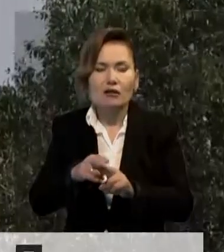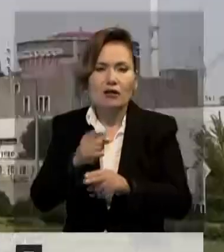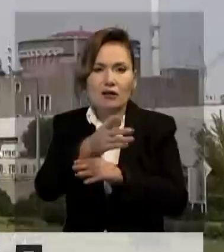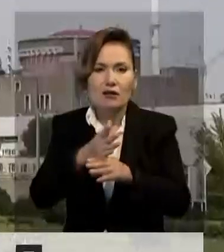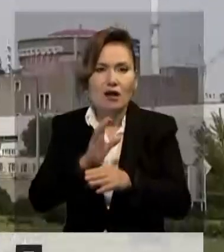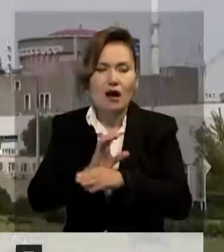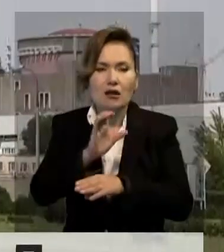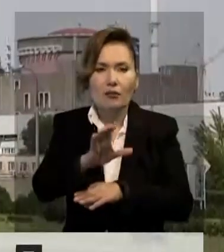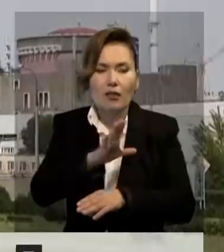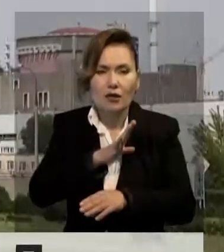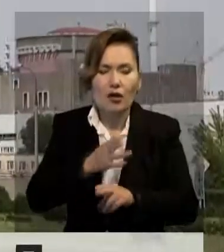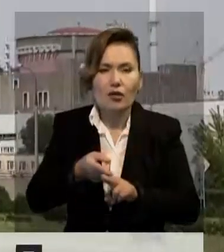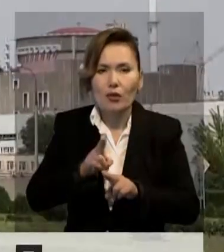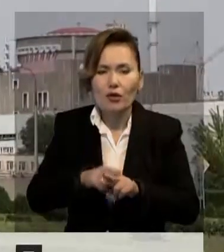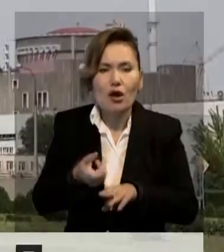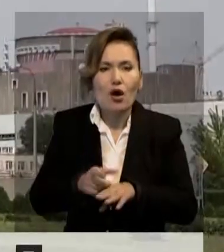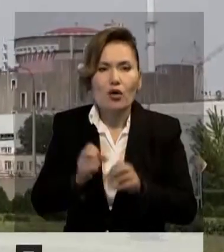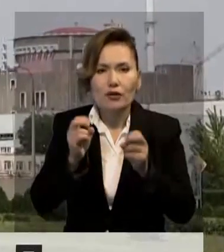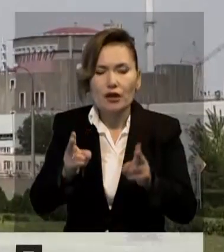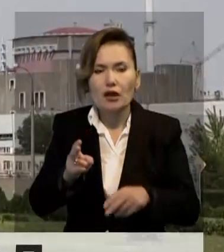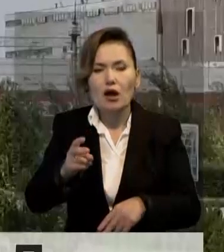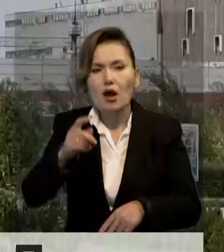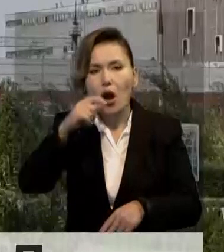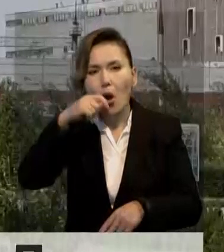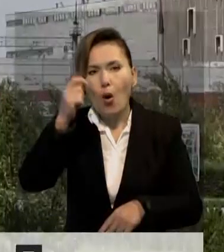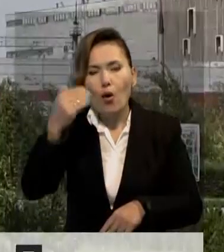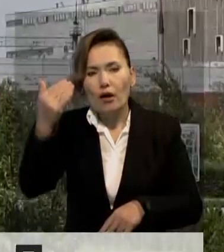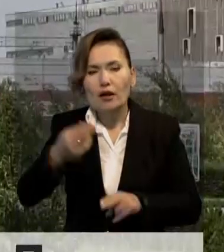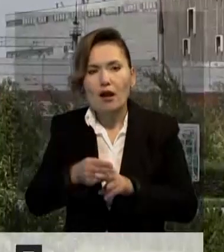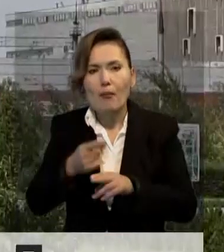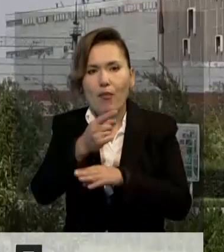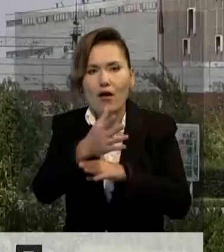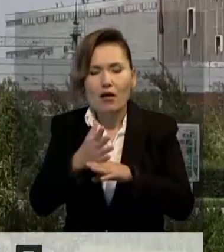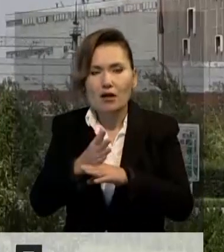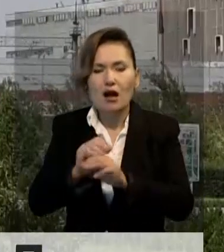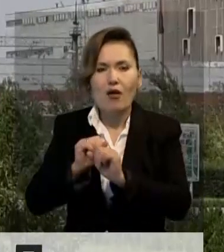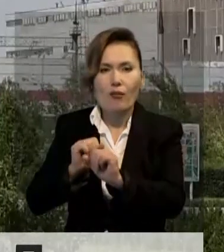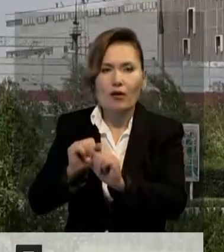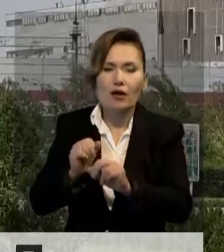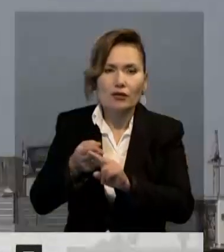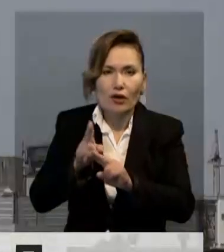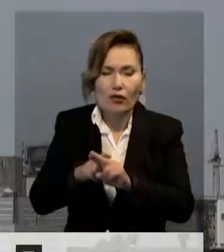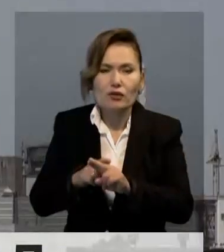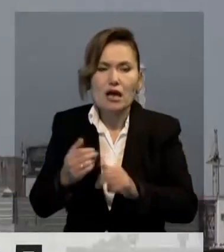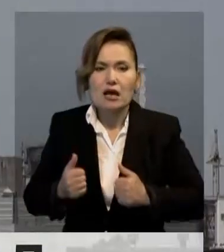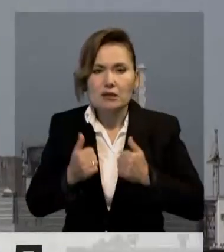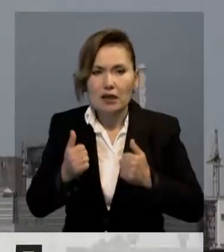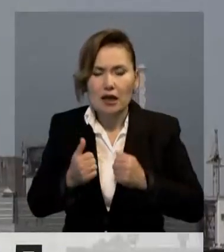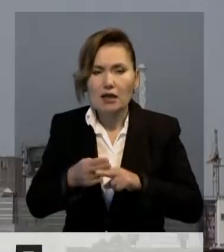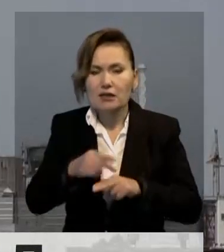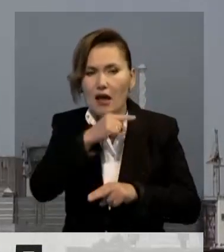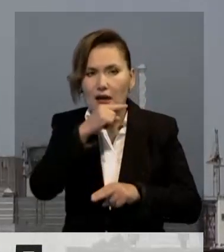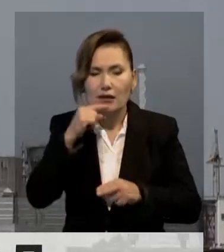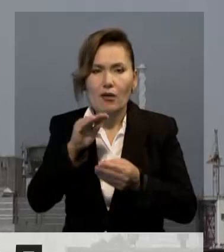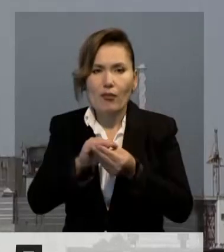жағдайға арнайы жоспар әзірлеп қойған. Киевте, Кремльде зымыран шабуылын жасады деп бірін-бірі айыптап әлек. Ал сарапшылар